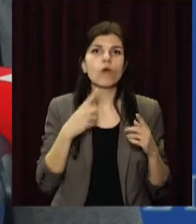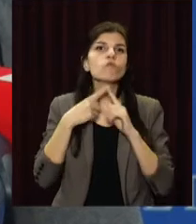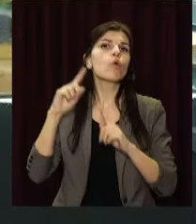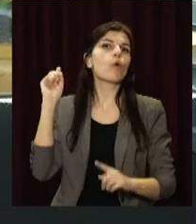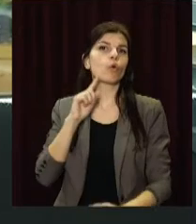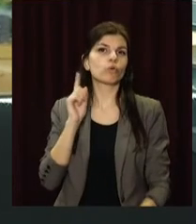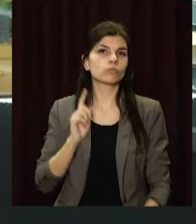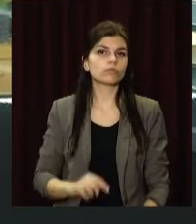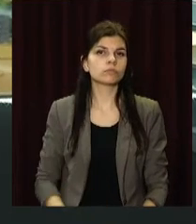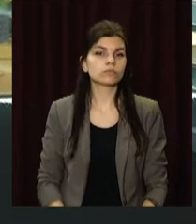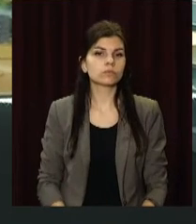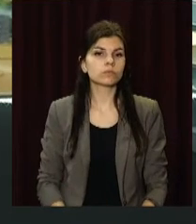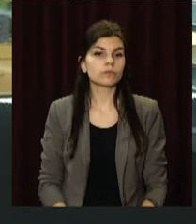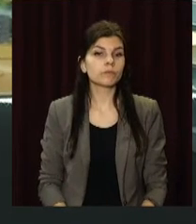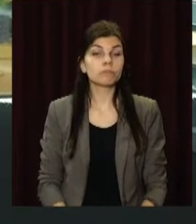році.